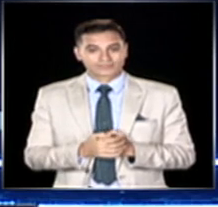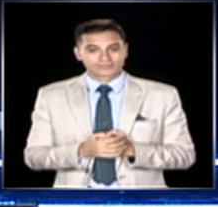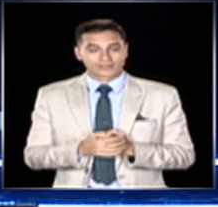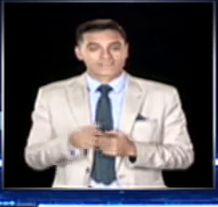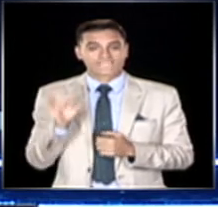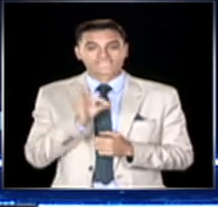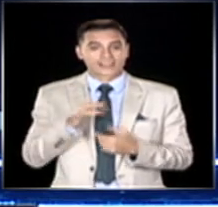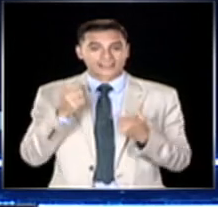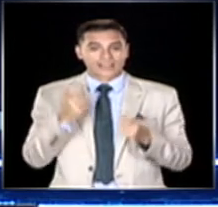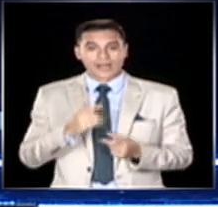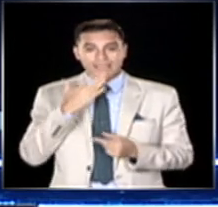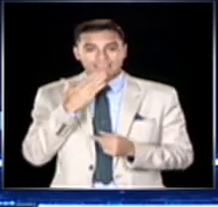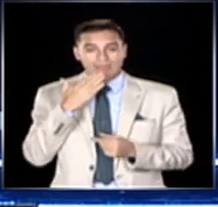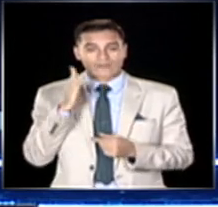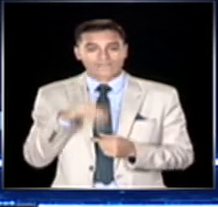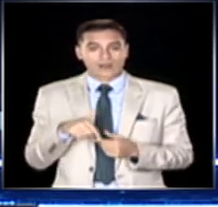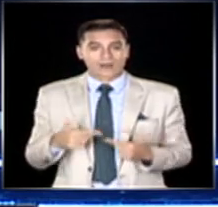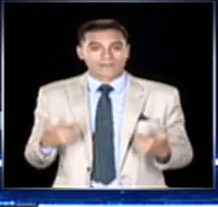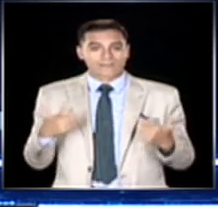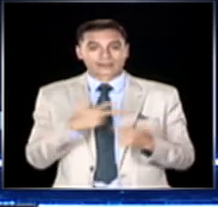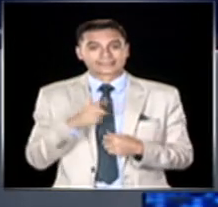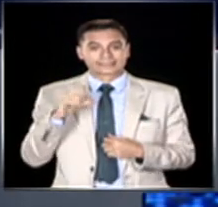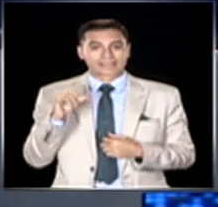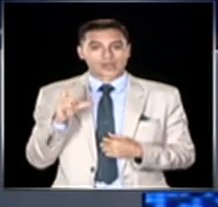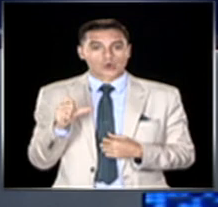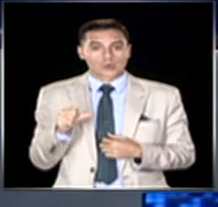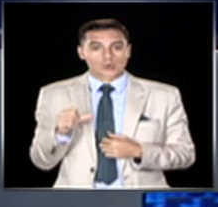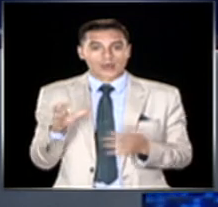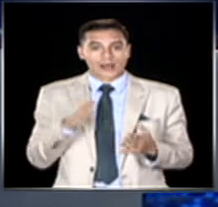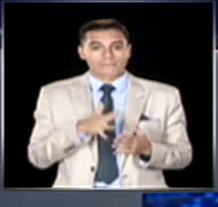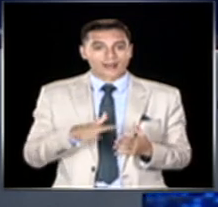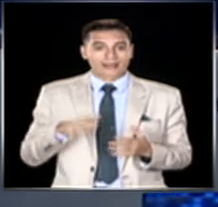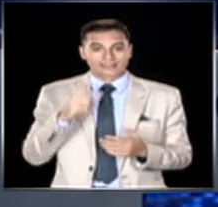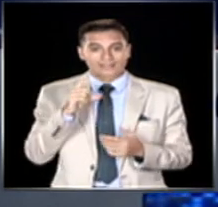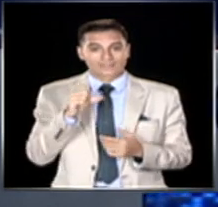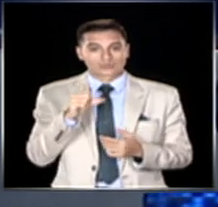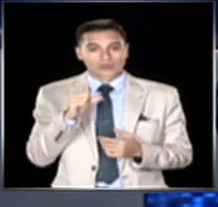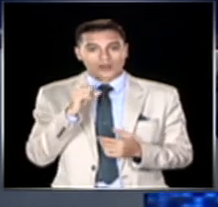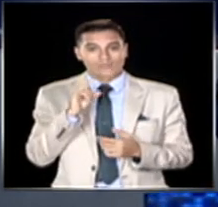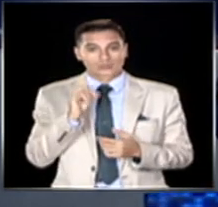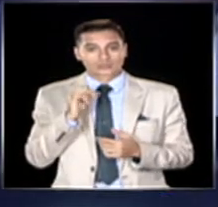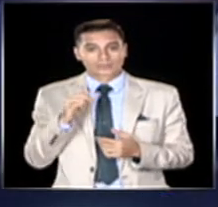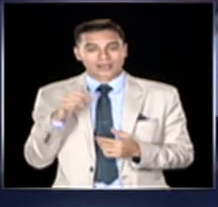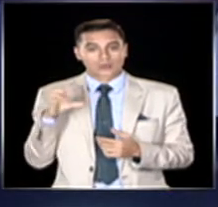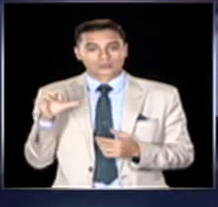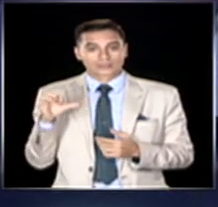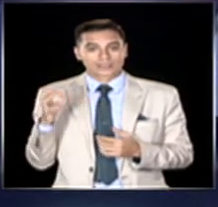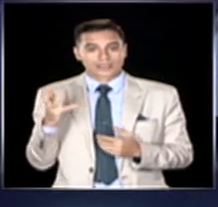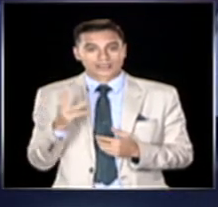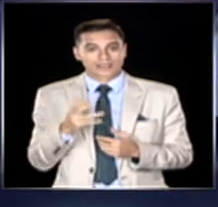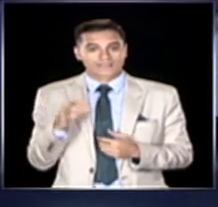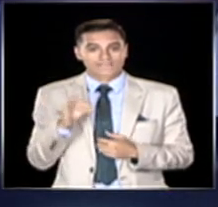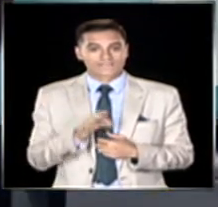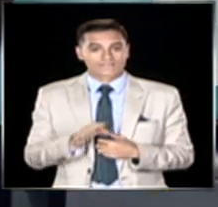أي دولة آسيوية وقعت معركة ديو البحرية عام 1509؟ سعودية. ديو البحرية،